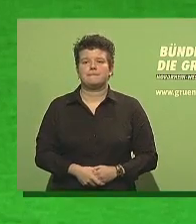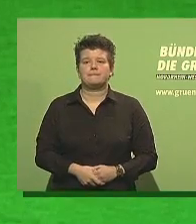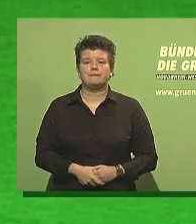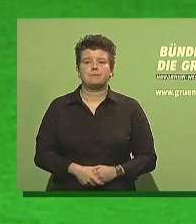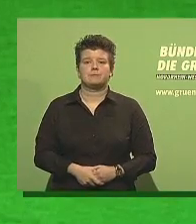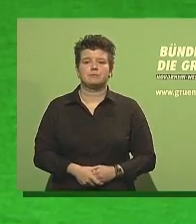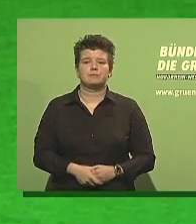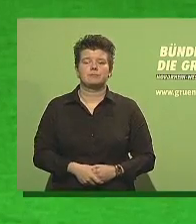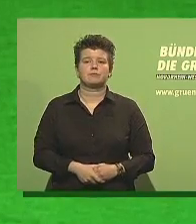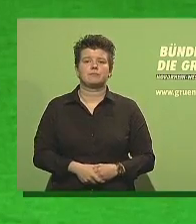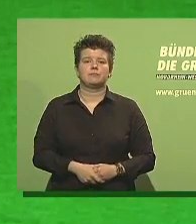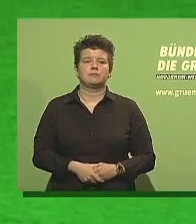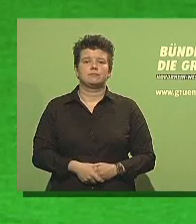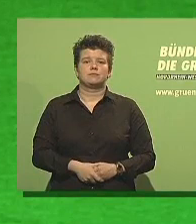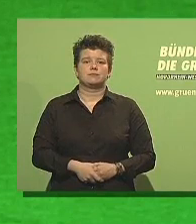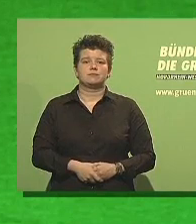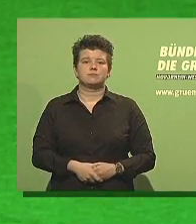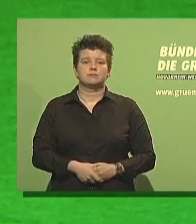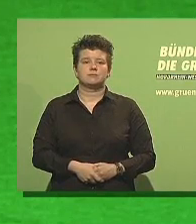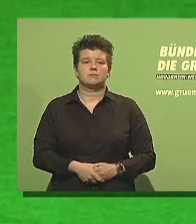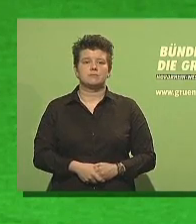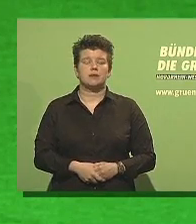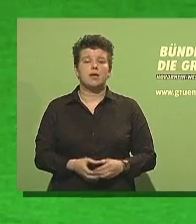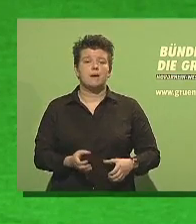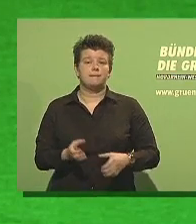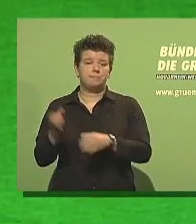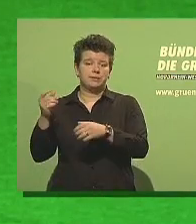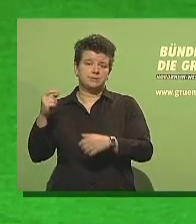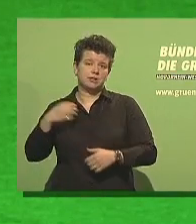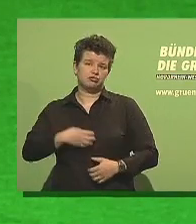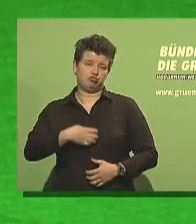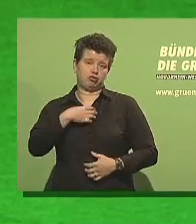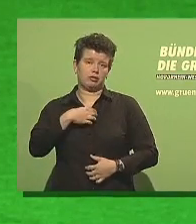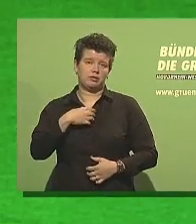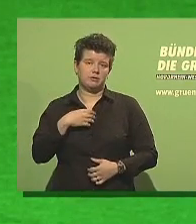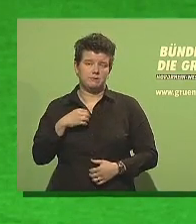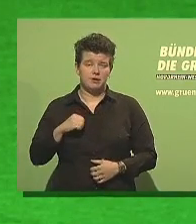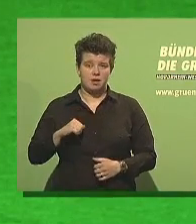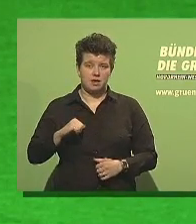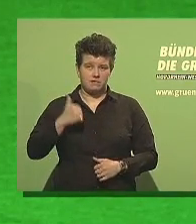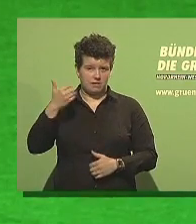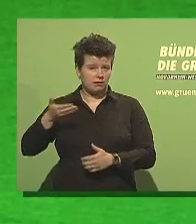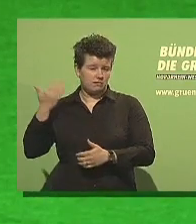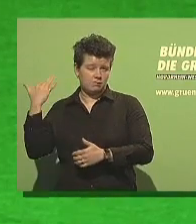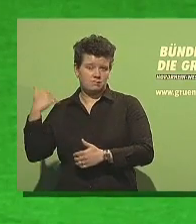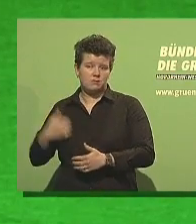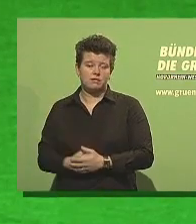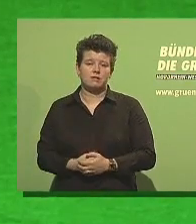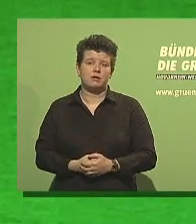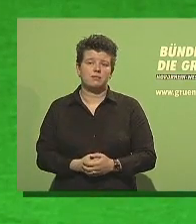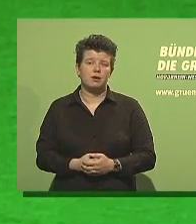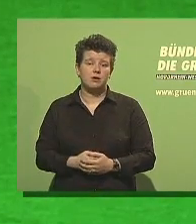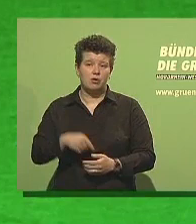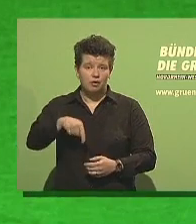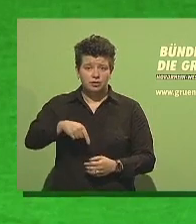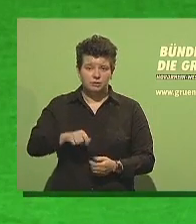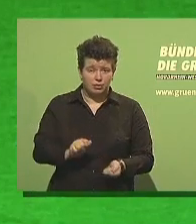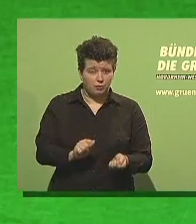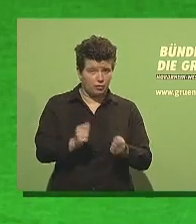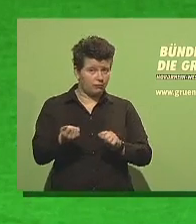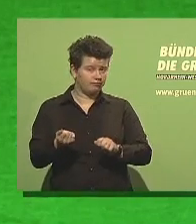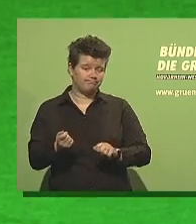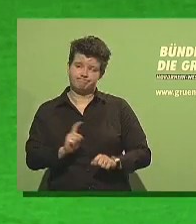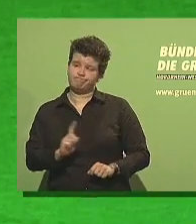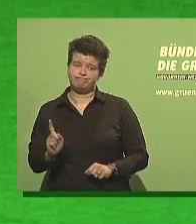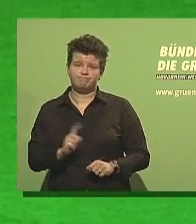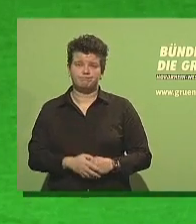Elf Jahre nach dem PISA-Schock gibt es keine Entwarnung. Die nach wie vor hohe Zahl an Bildungsverliererinnen und Bildungsverlierern wird von Ministerin